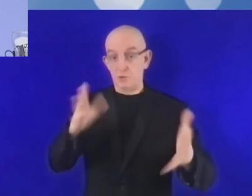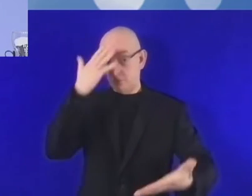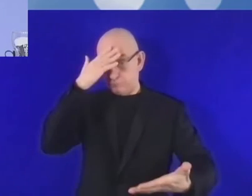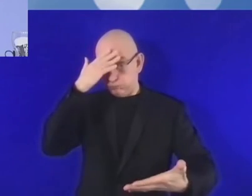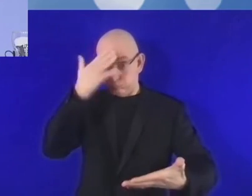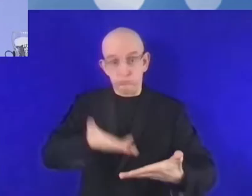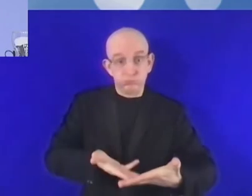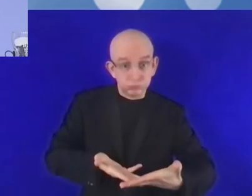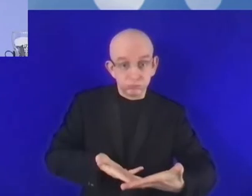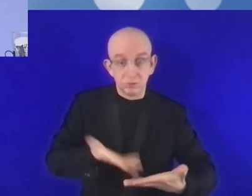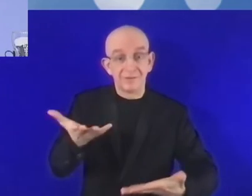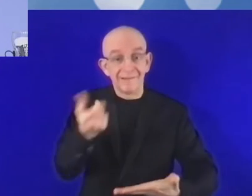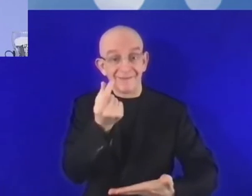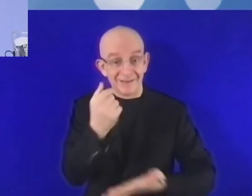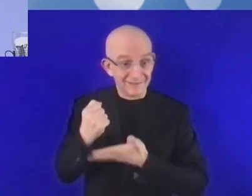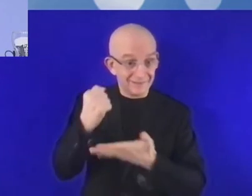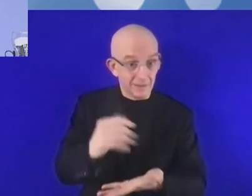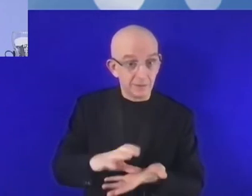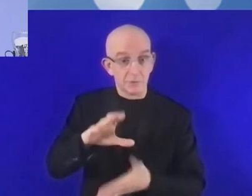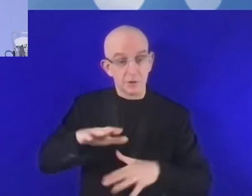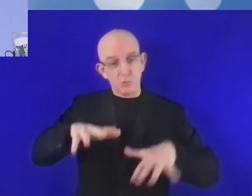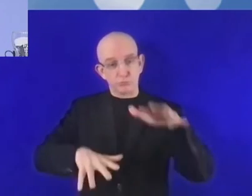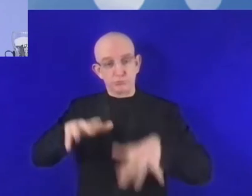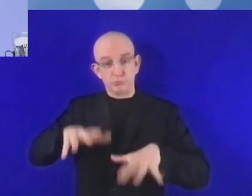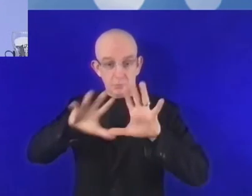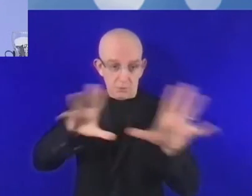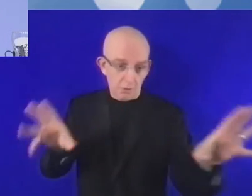легко доступным, и тогда мы наблюдаем